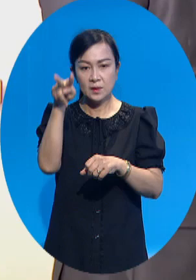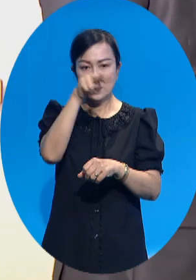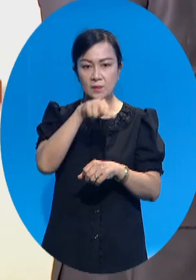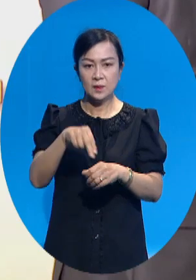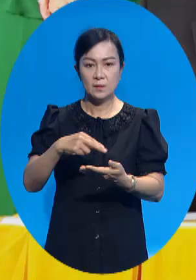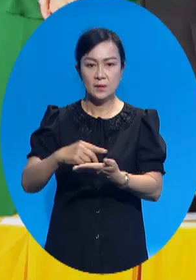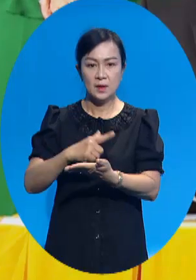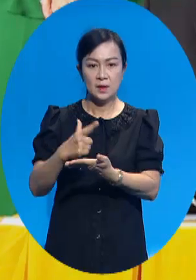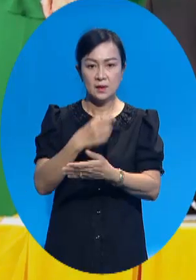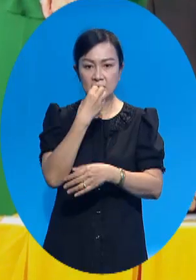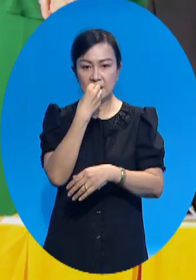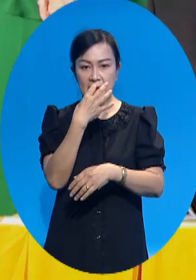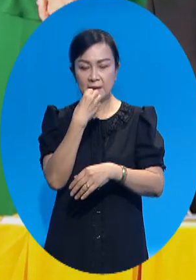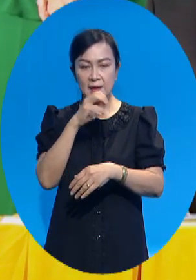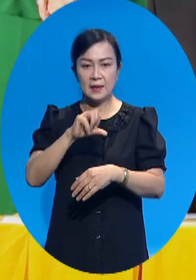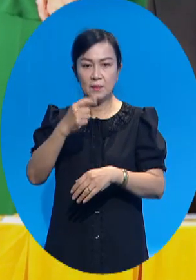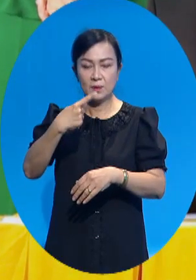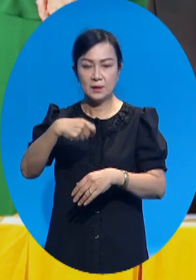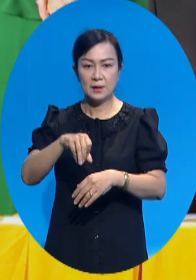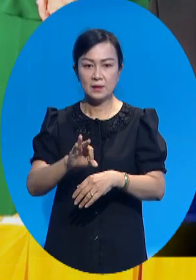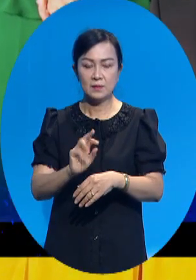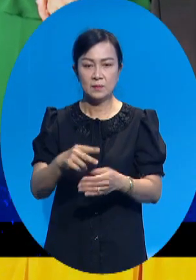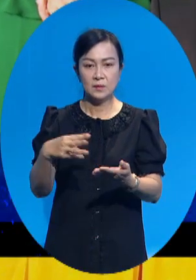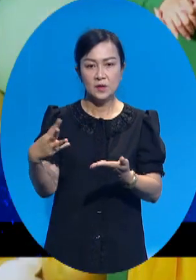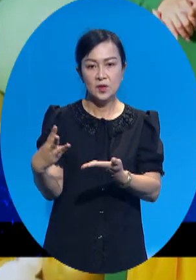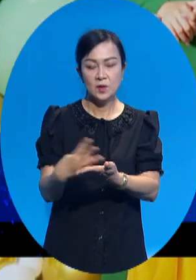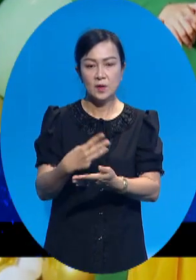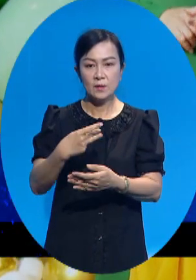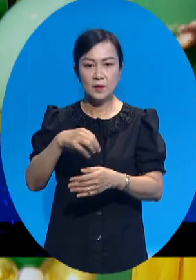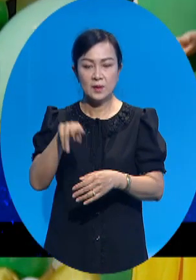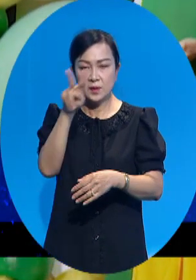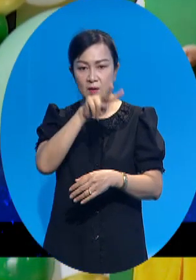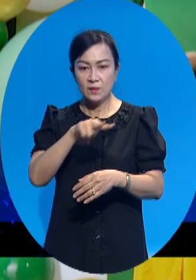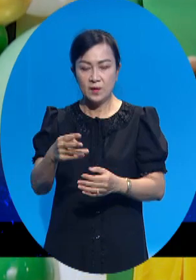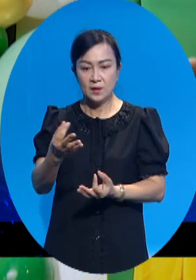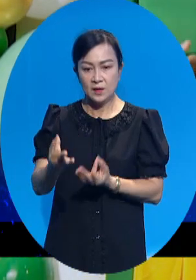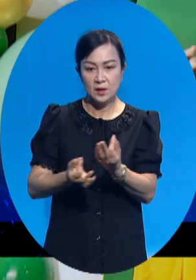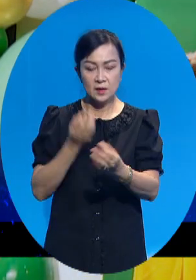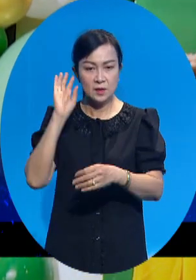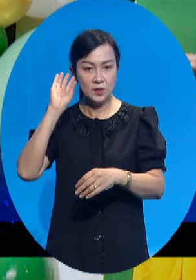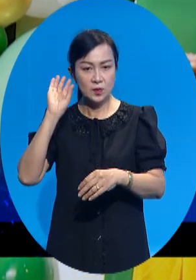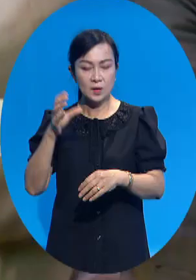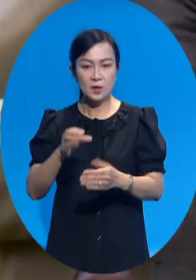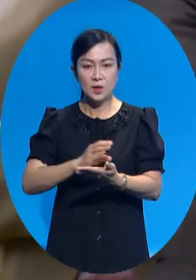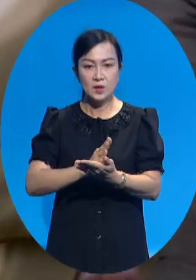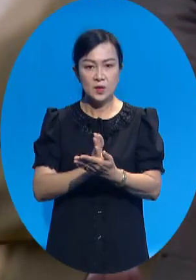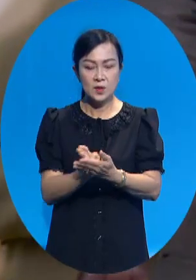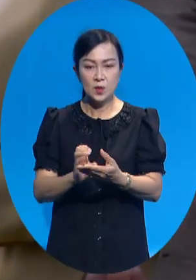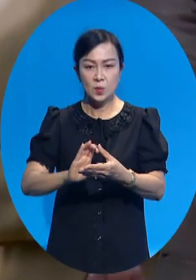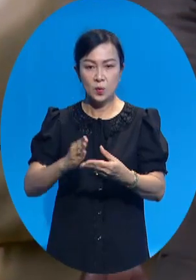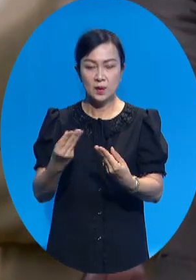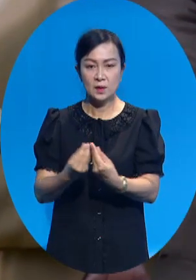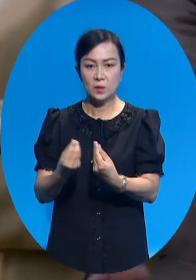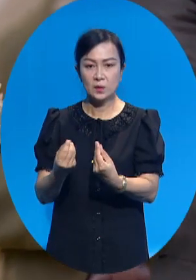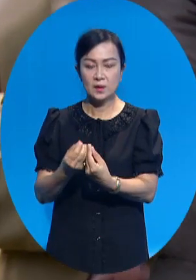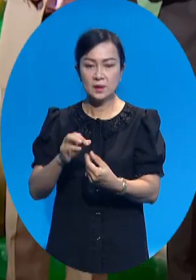đối tác chiến lược từ Canada là Empower Startups, tạo điều kiện cho các founder Việt chinh phục thị trường toàn cầu. Chính sách chia sẻ cổ phần quỹ đầu tư với